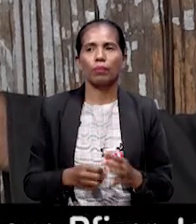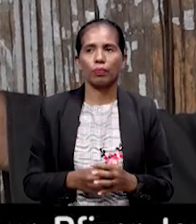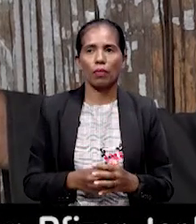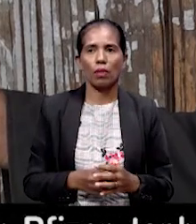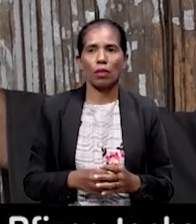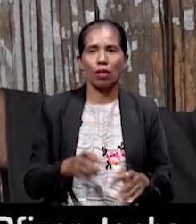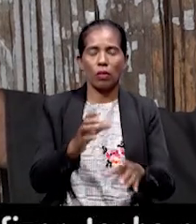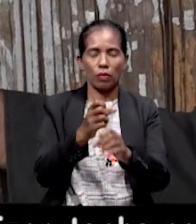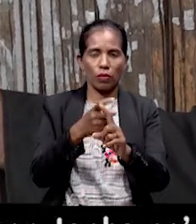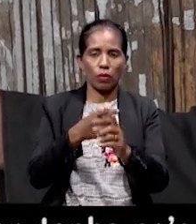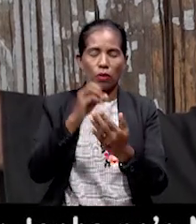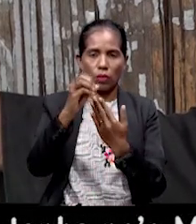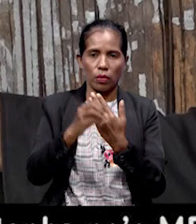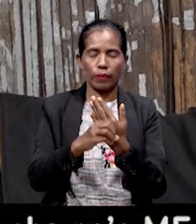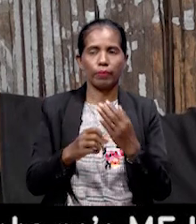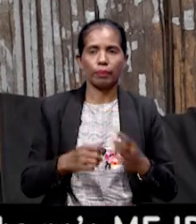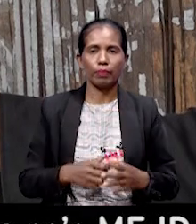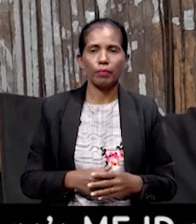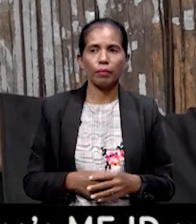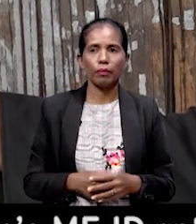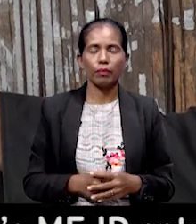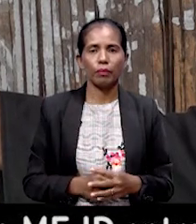Foti iha fulang utubru ya